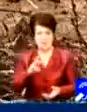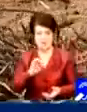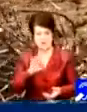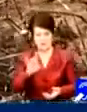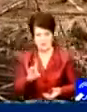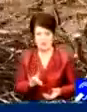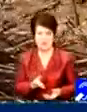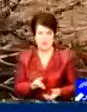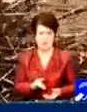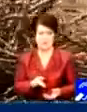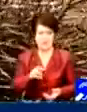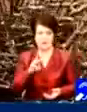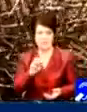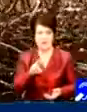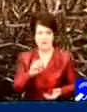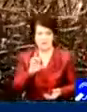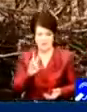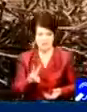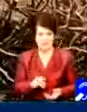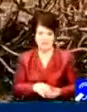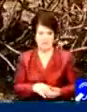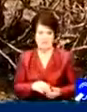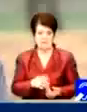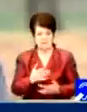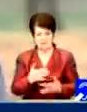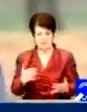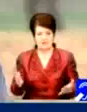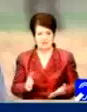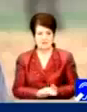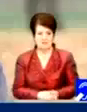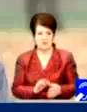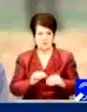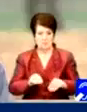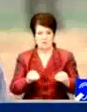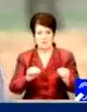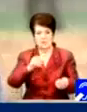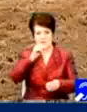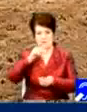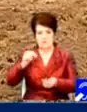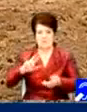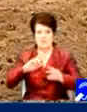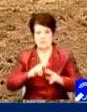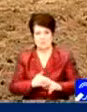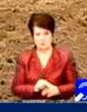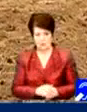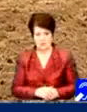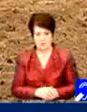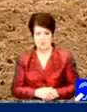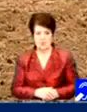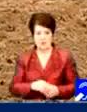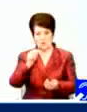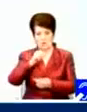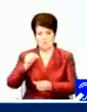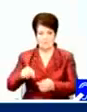sălbatic, mălin, clem cânesc, păducel și altele. Plantăm conform tehnologiei. Plantările se fac conform